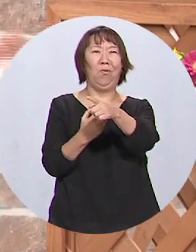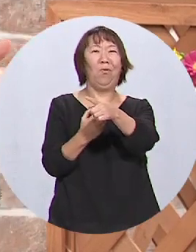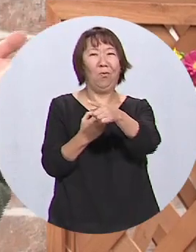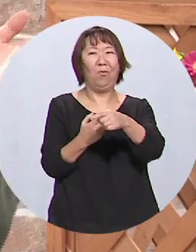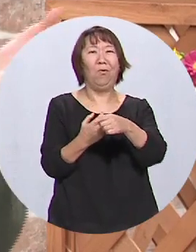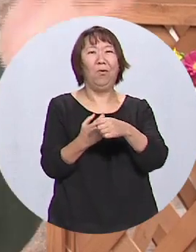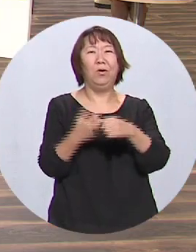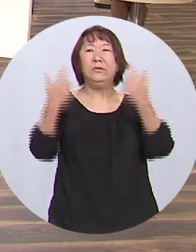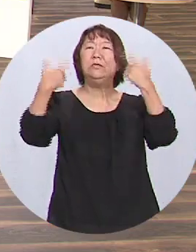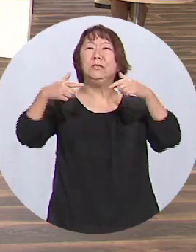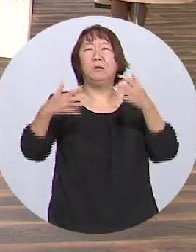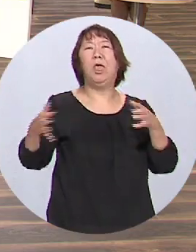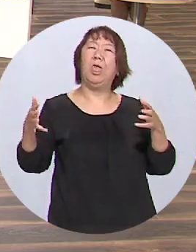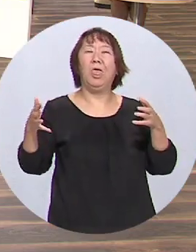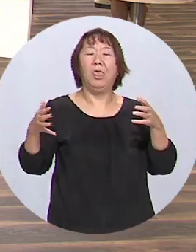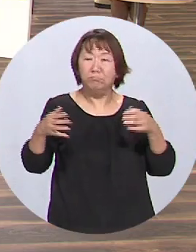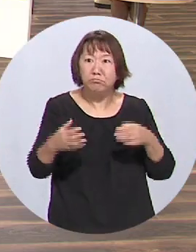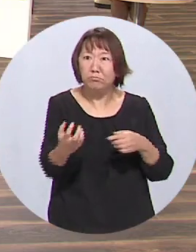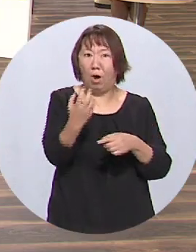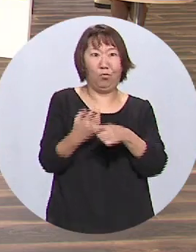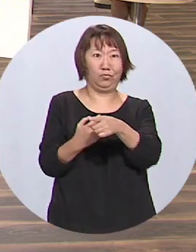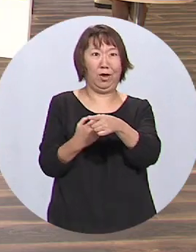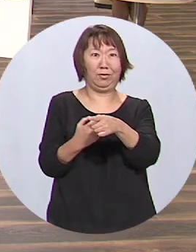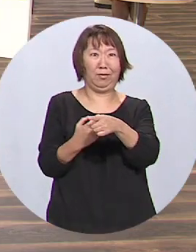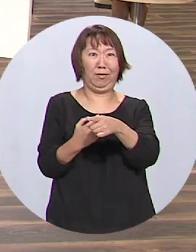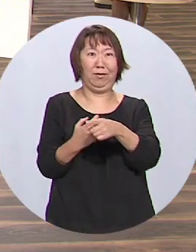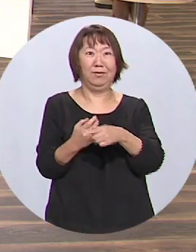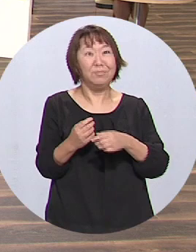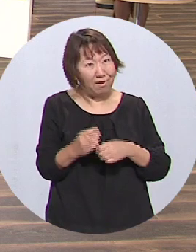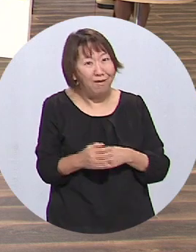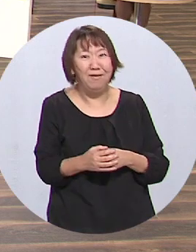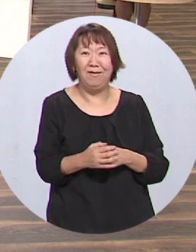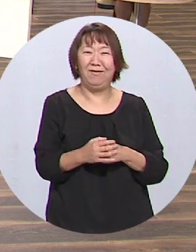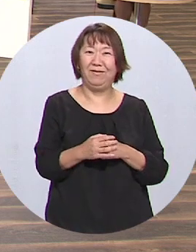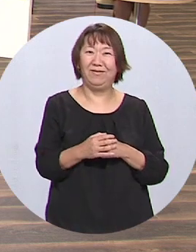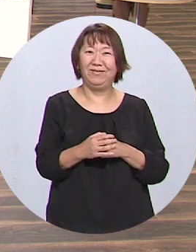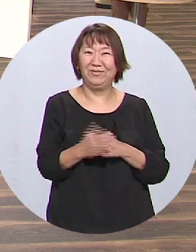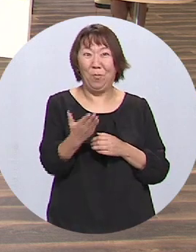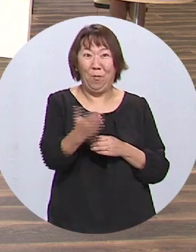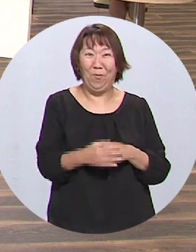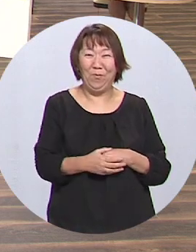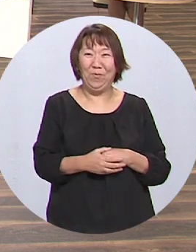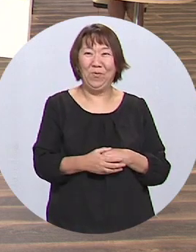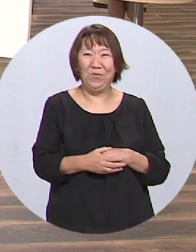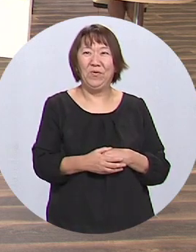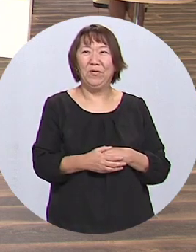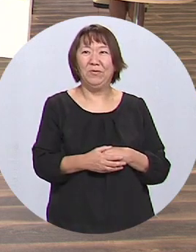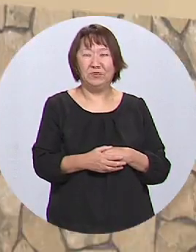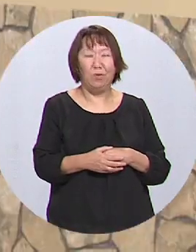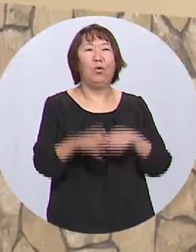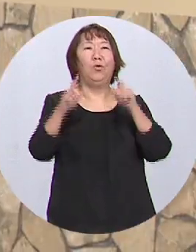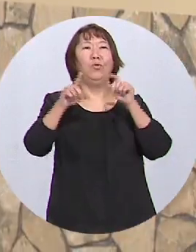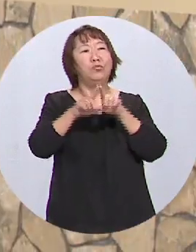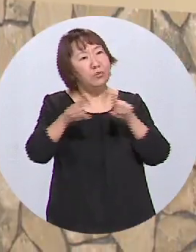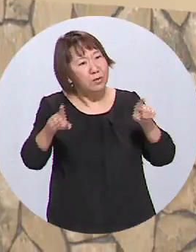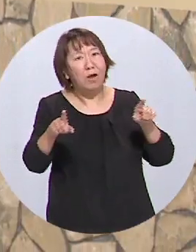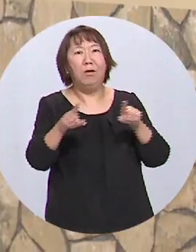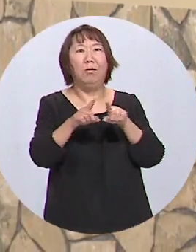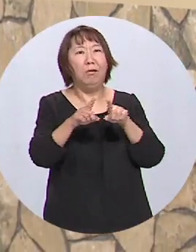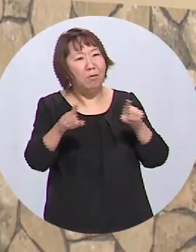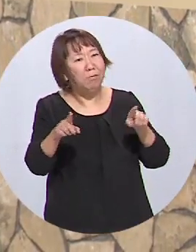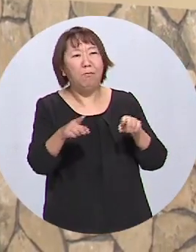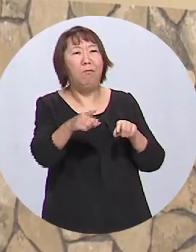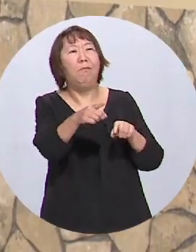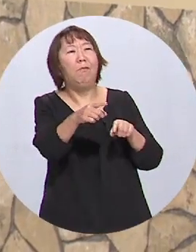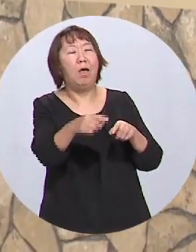つもよりね、なんかかっこよく見えましたよ。 見直してもらえたかなとは思います、はい、どうでした。 確かに普段見れない姿が、ね、見れ